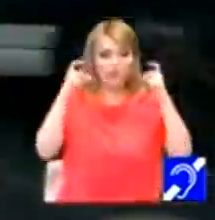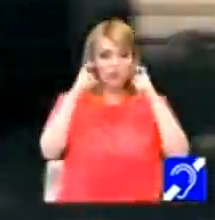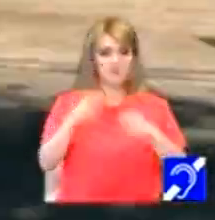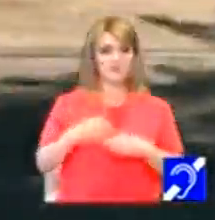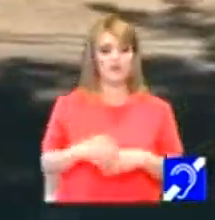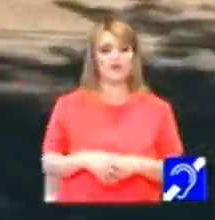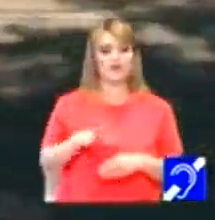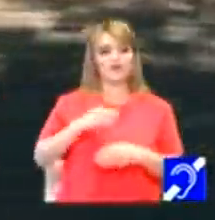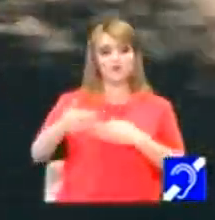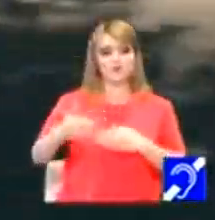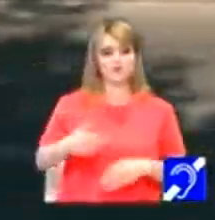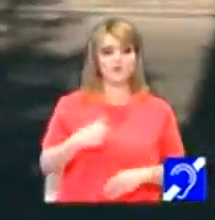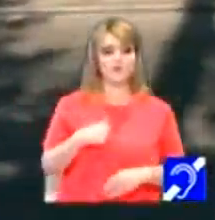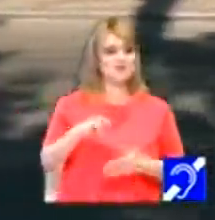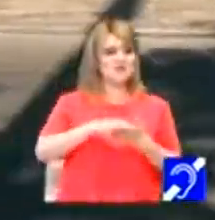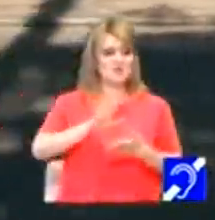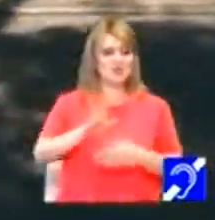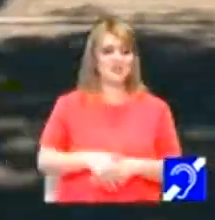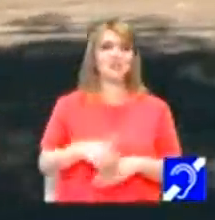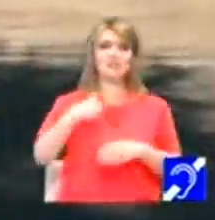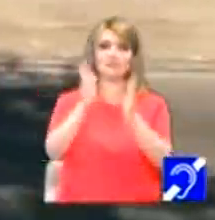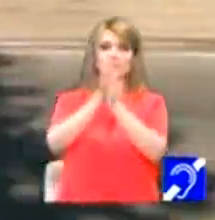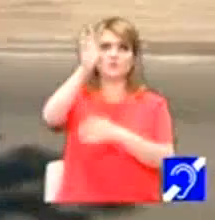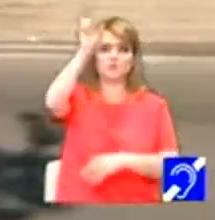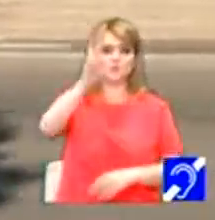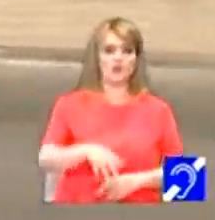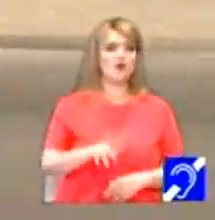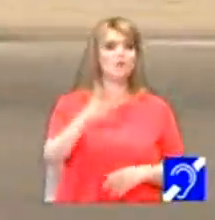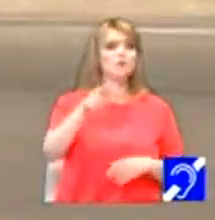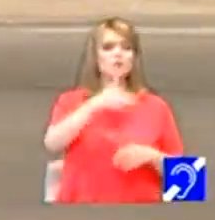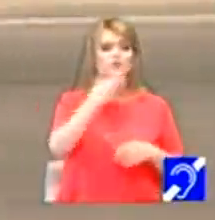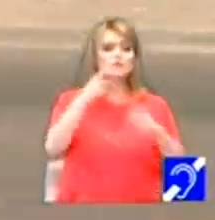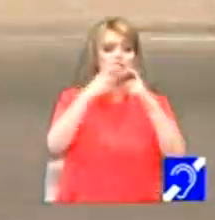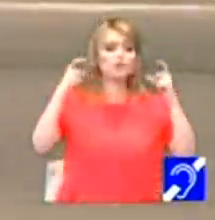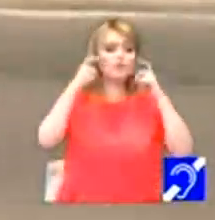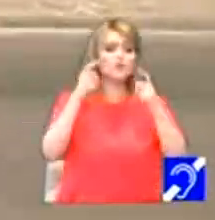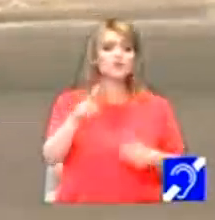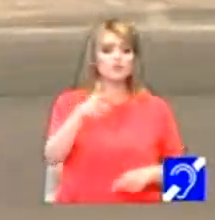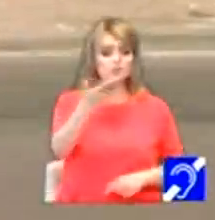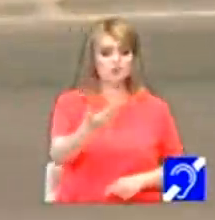rugăm la Domnul să ne dea ei. Dar de ce nu sunteți echipați corespunzător cu mască, mănuși?